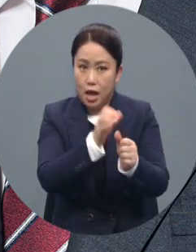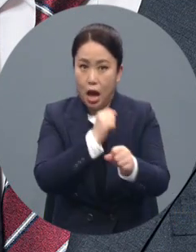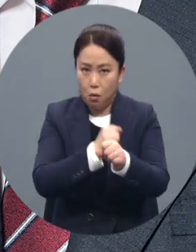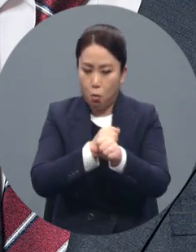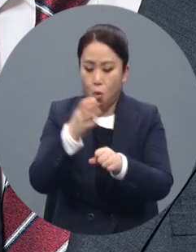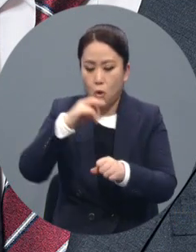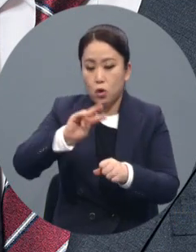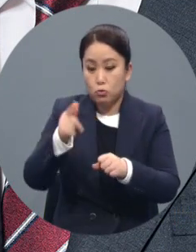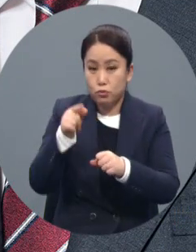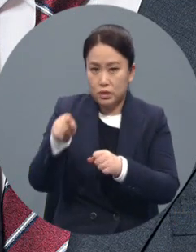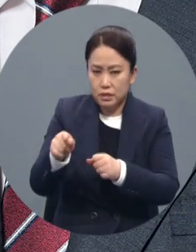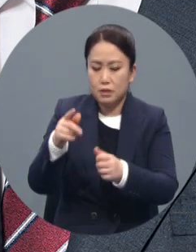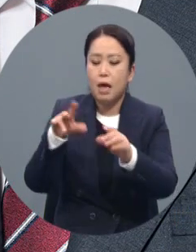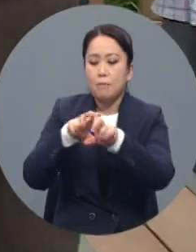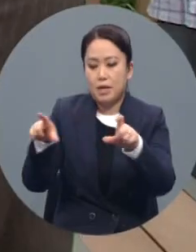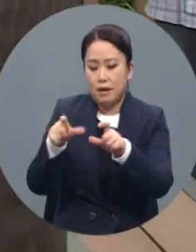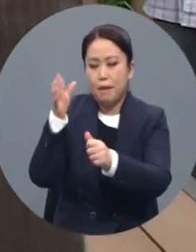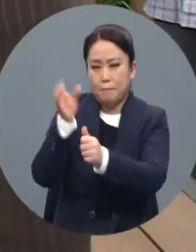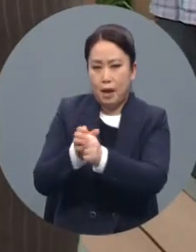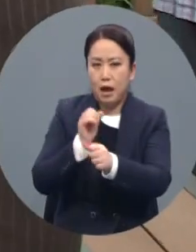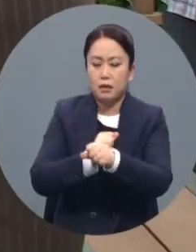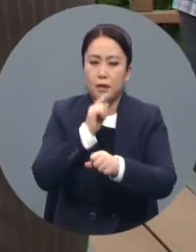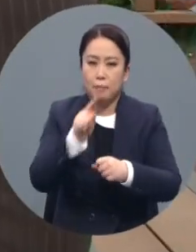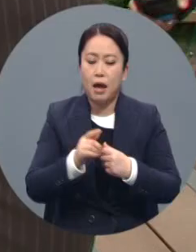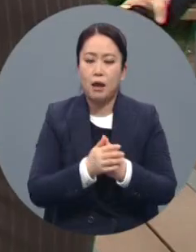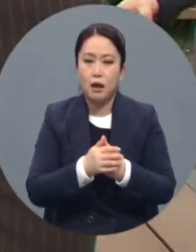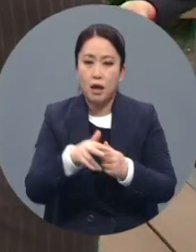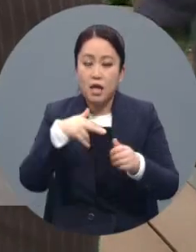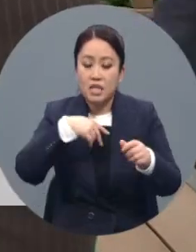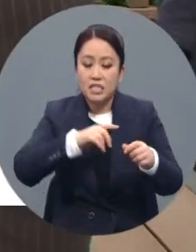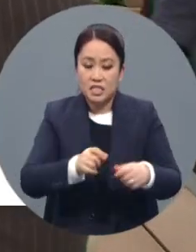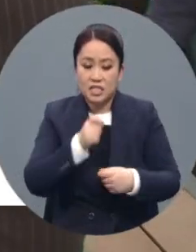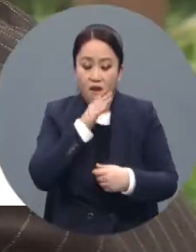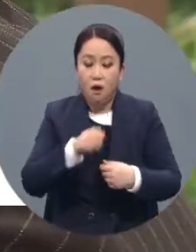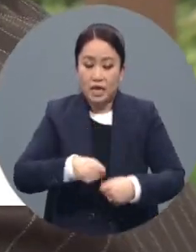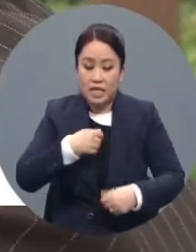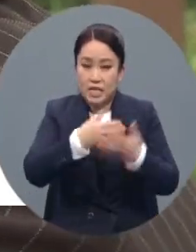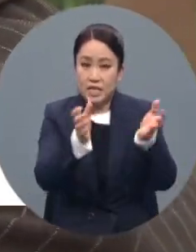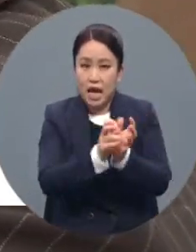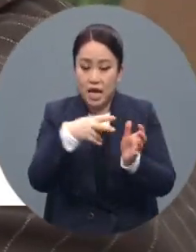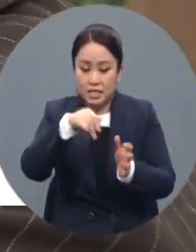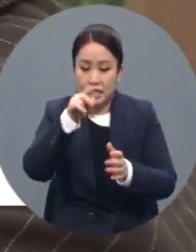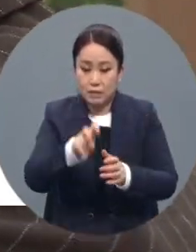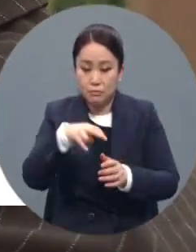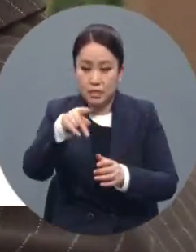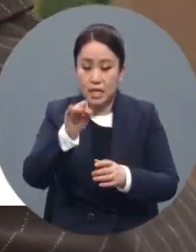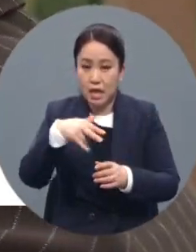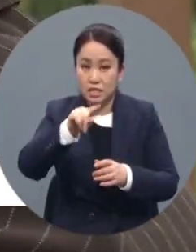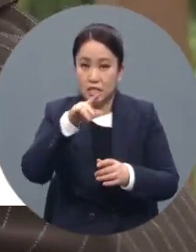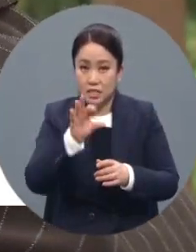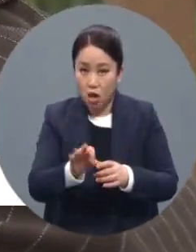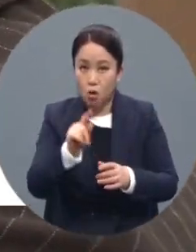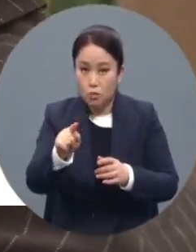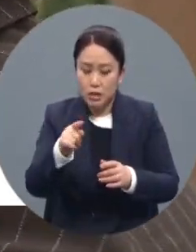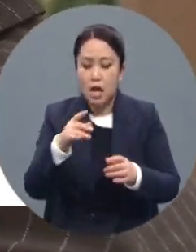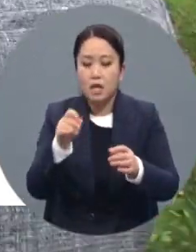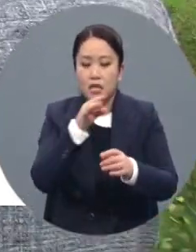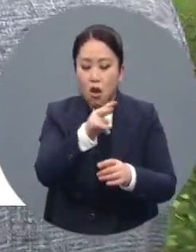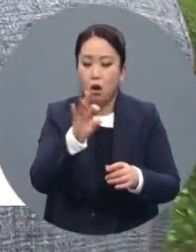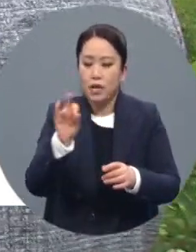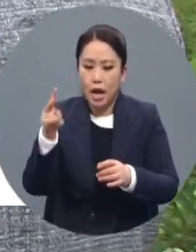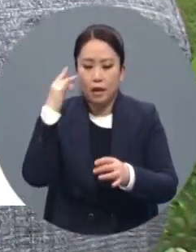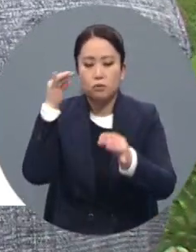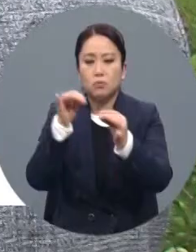민간주도로 확연히 갈립니다. 정의당 심상정 후보는 여야 후보 대부분이 찬성하는 가덕 신공항에